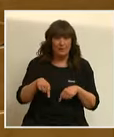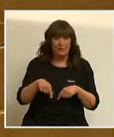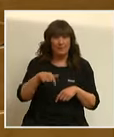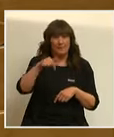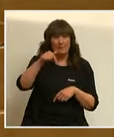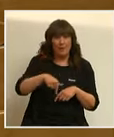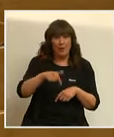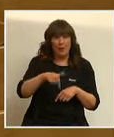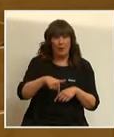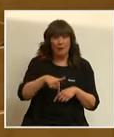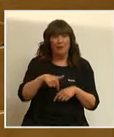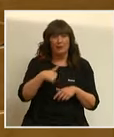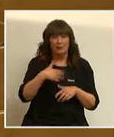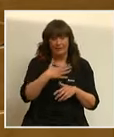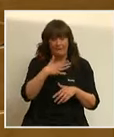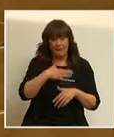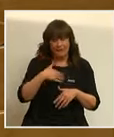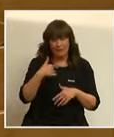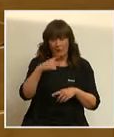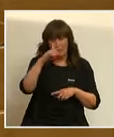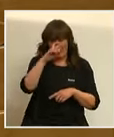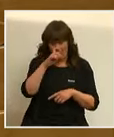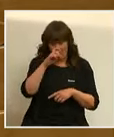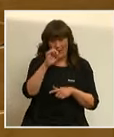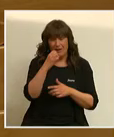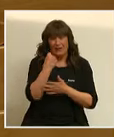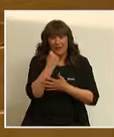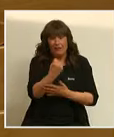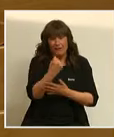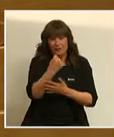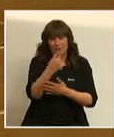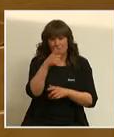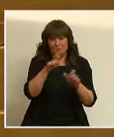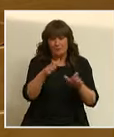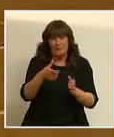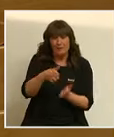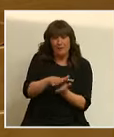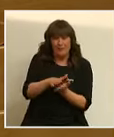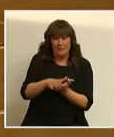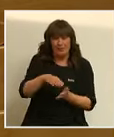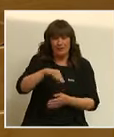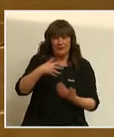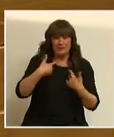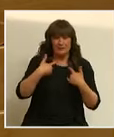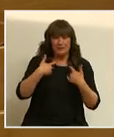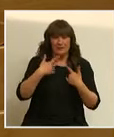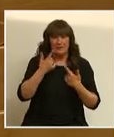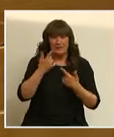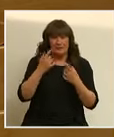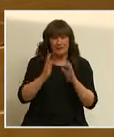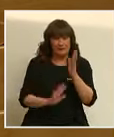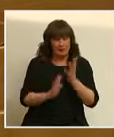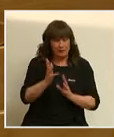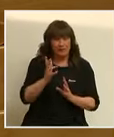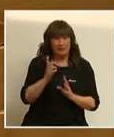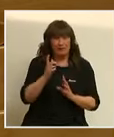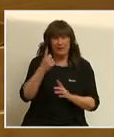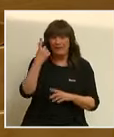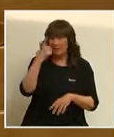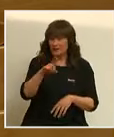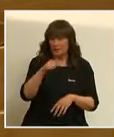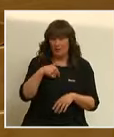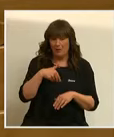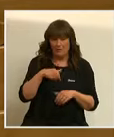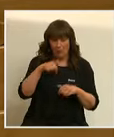vull recolzar i recordar a les víctimes d'aquest incendi i saber que estem al seu costat i que tenen el nostre recolzament per avui i